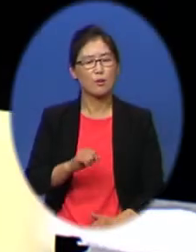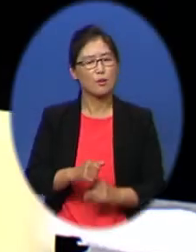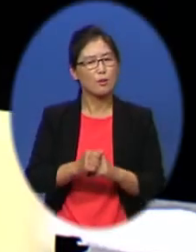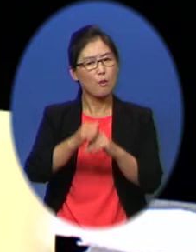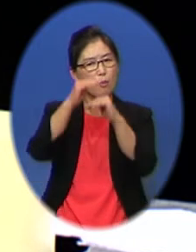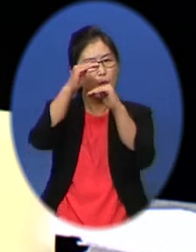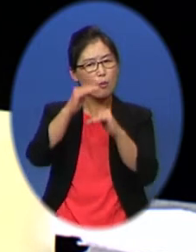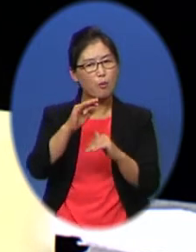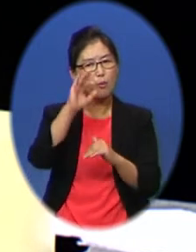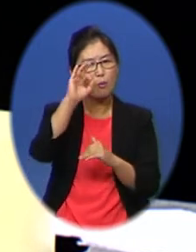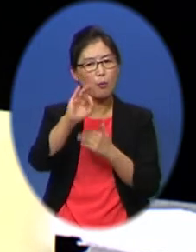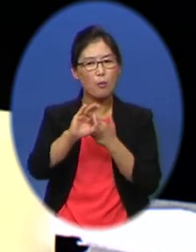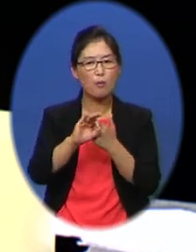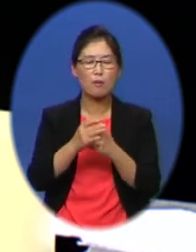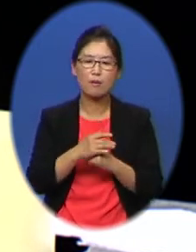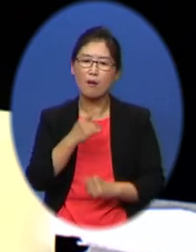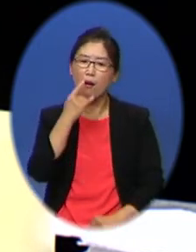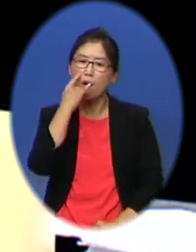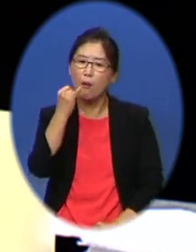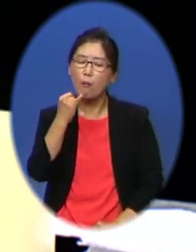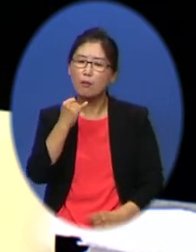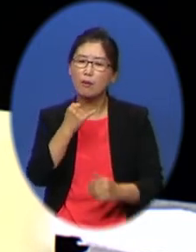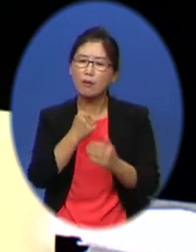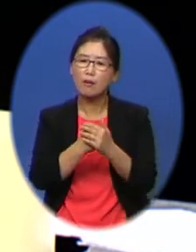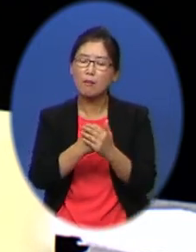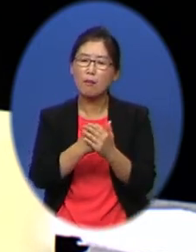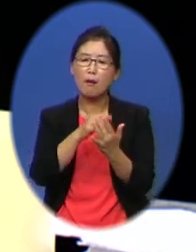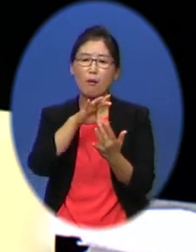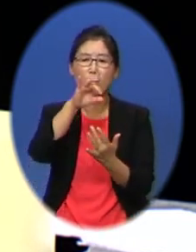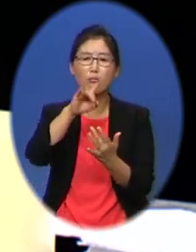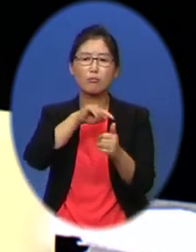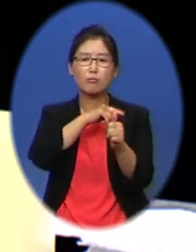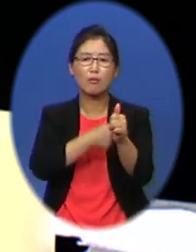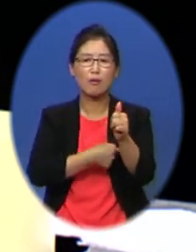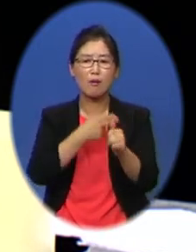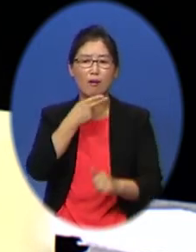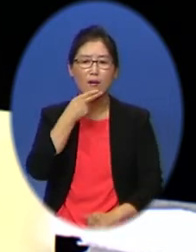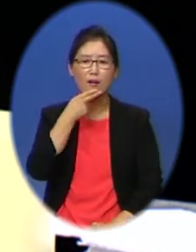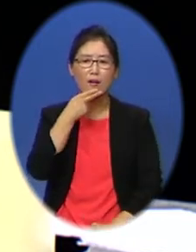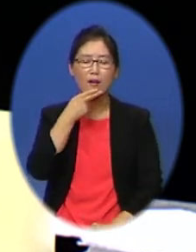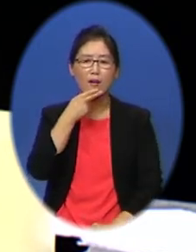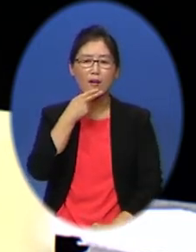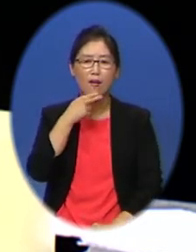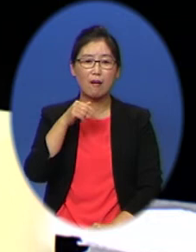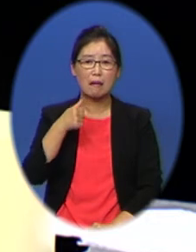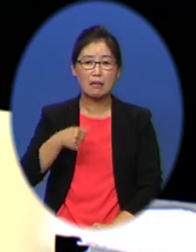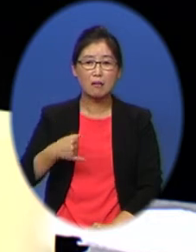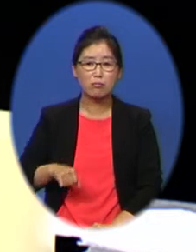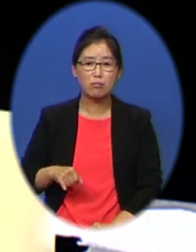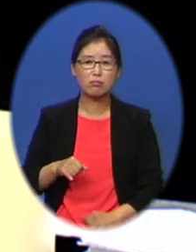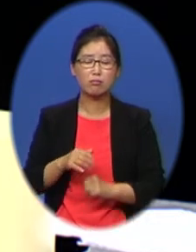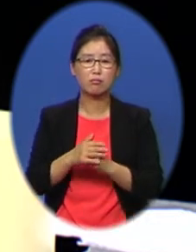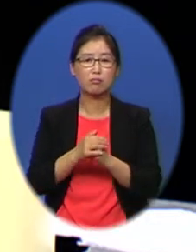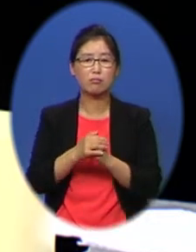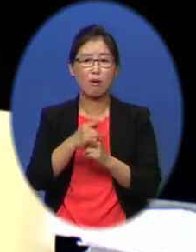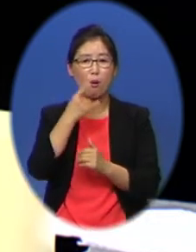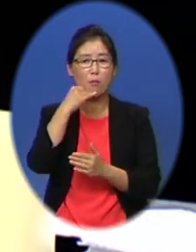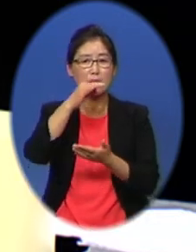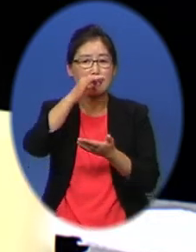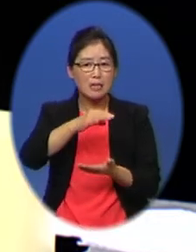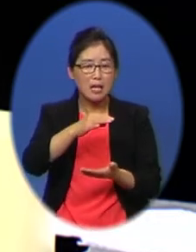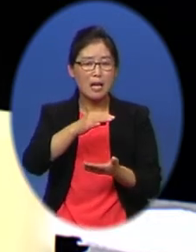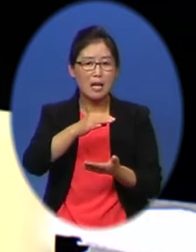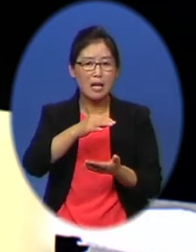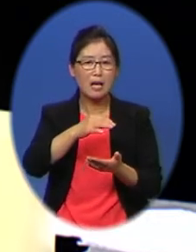가만히 보면 이 어머니의 선택권은 하나도 없어요. 예. 자, 자식들이 이 재산도 어머니 부양도 알아서